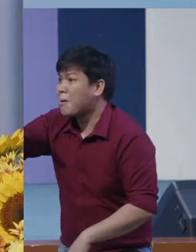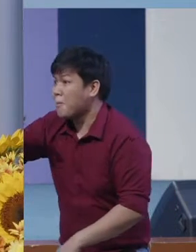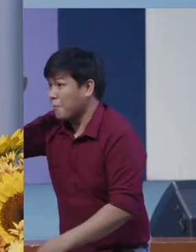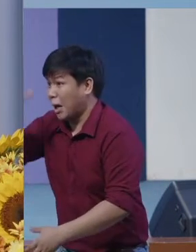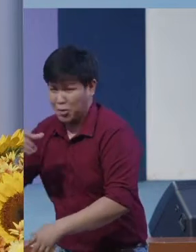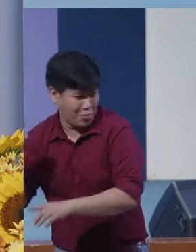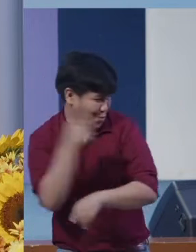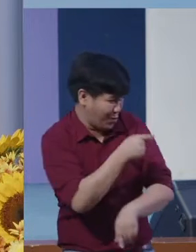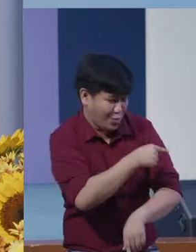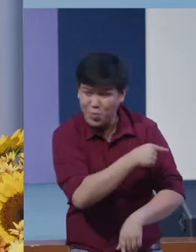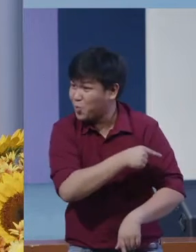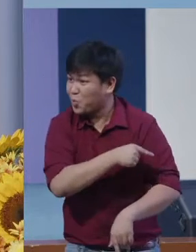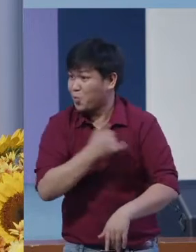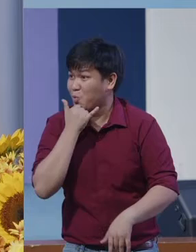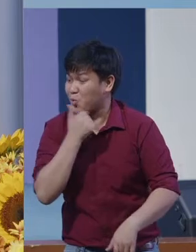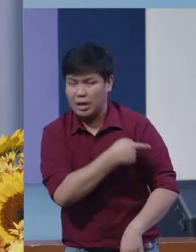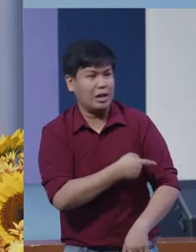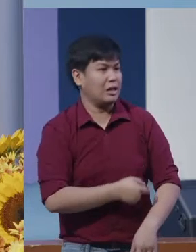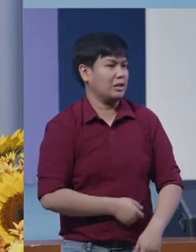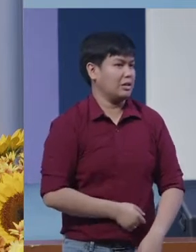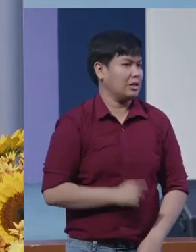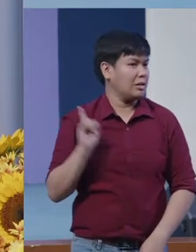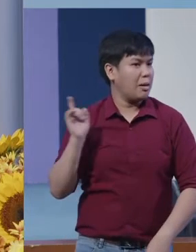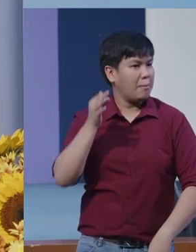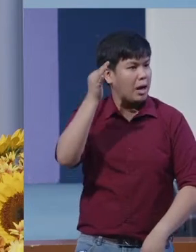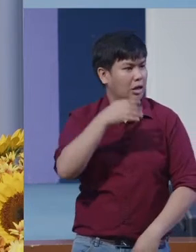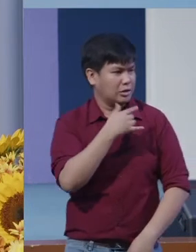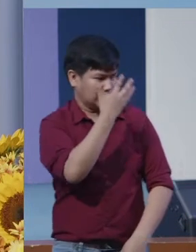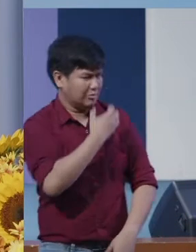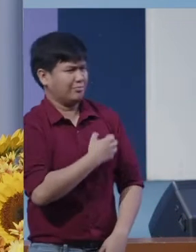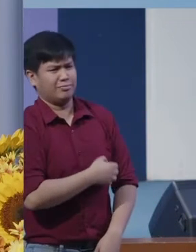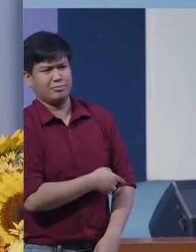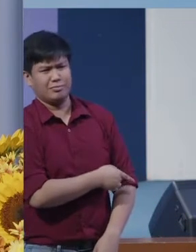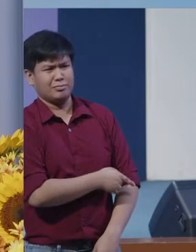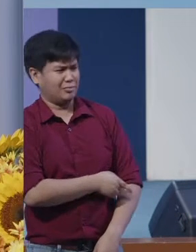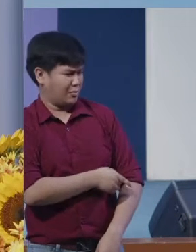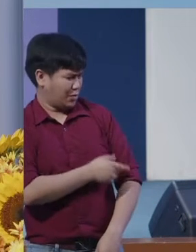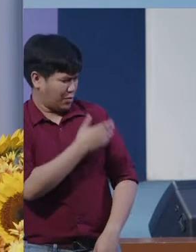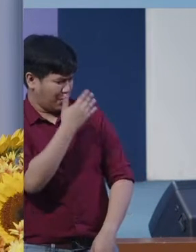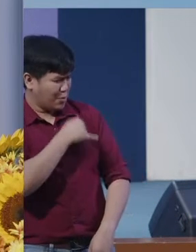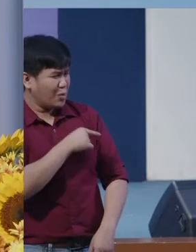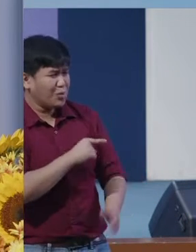5:19. Later on sa chapter na ito, ang sabi ni James,